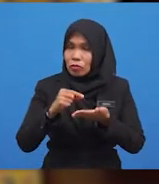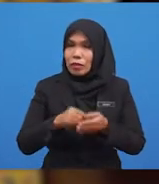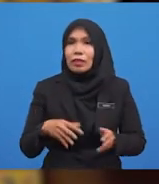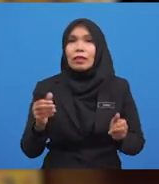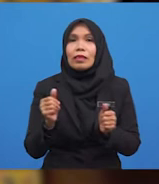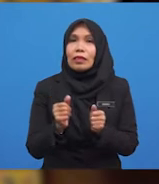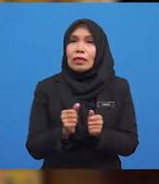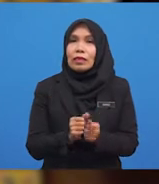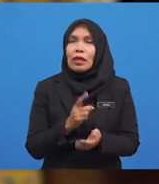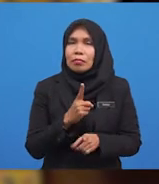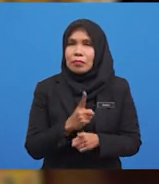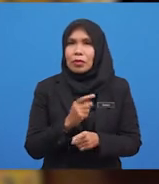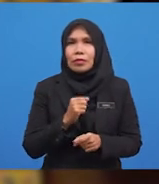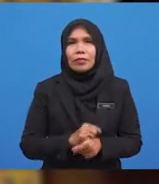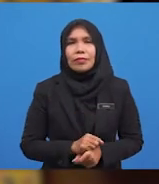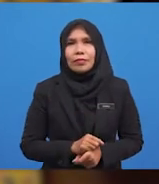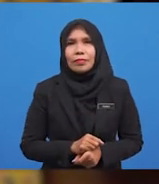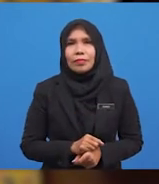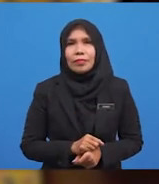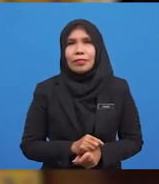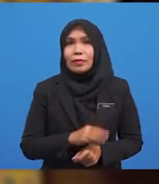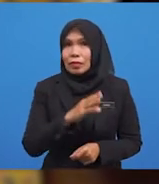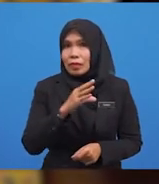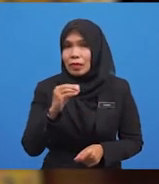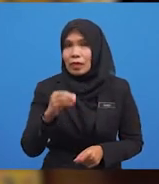dan bahasa ditulis dengan lengkap.